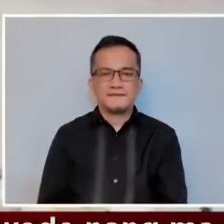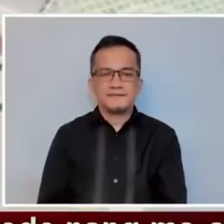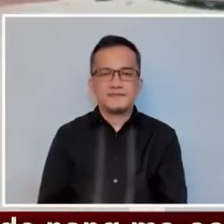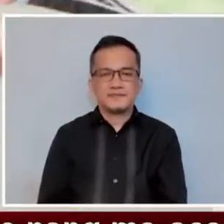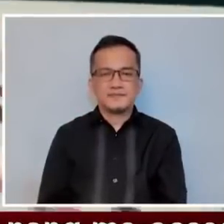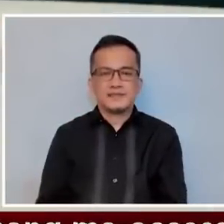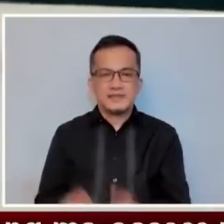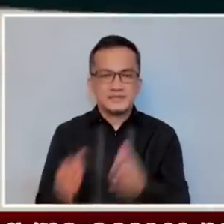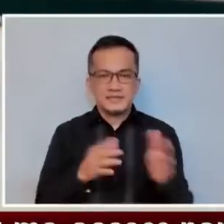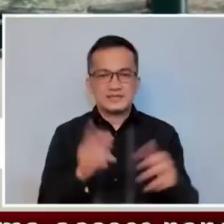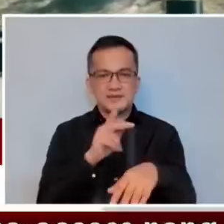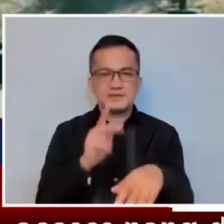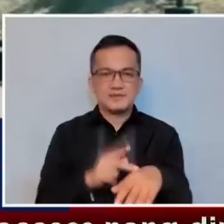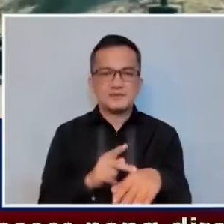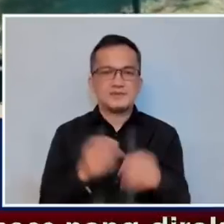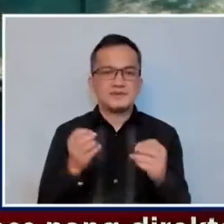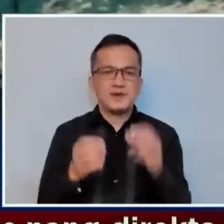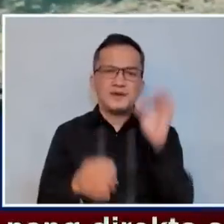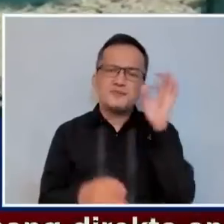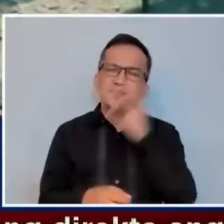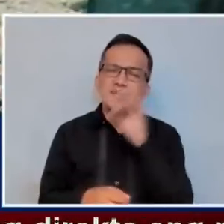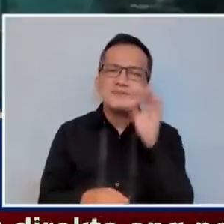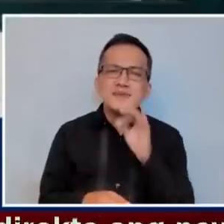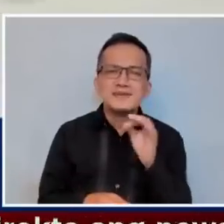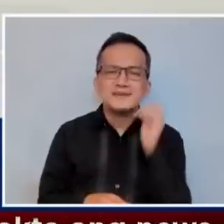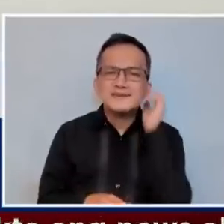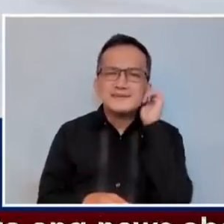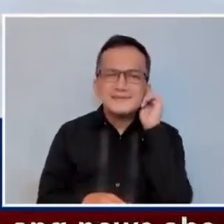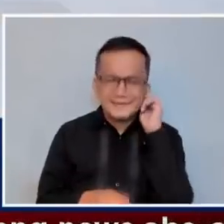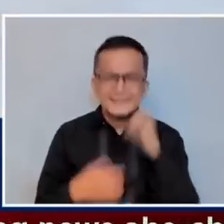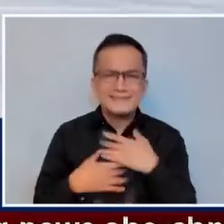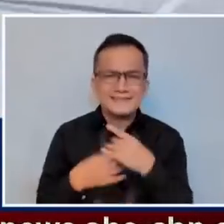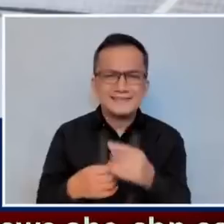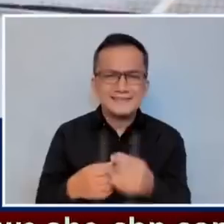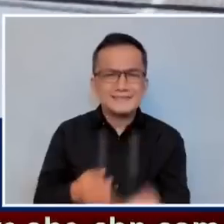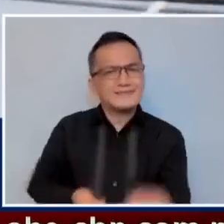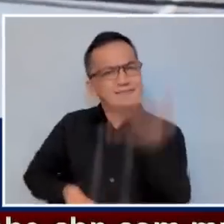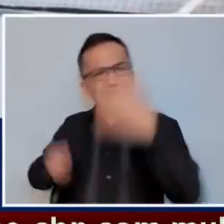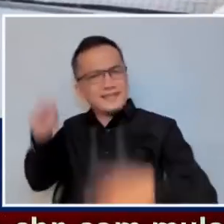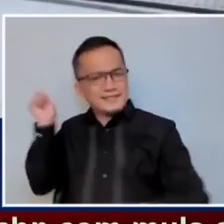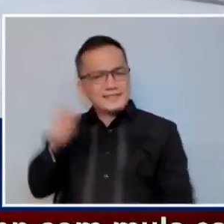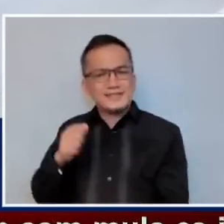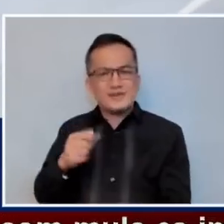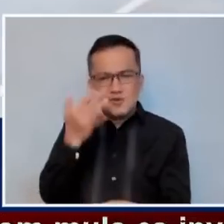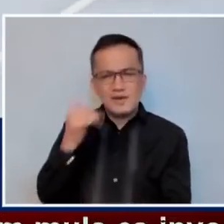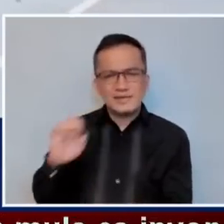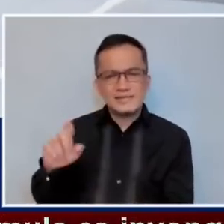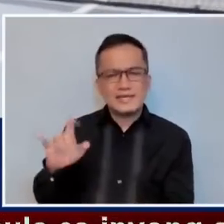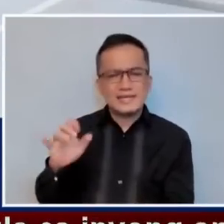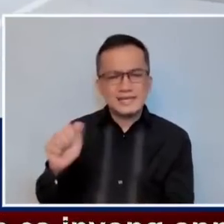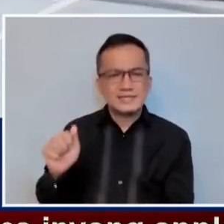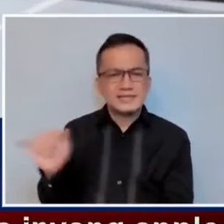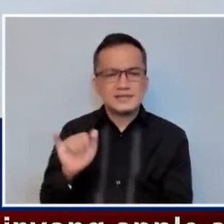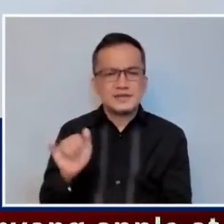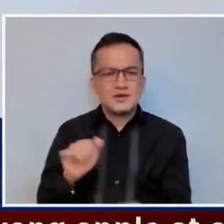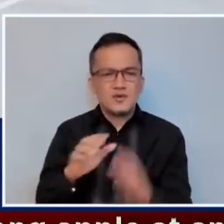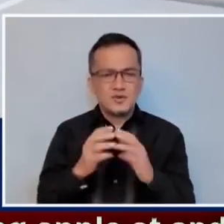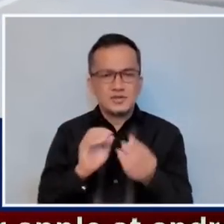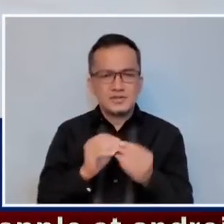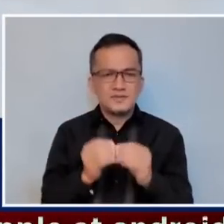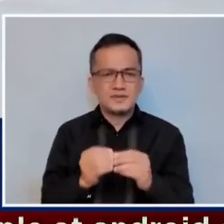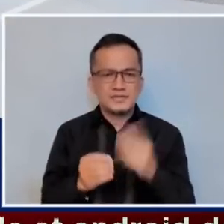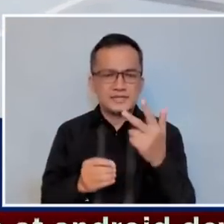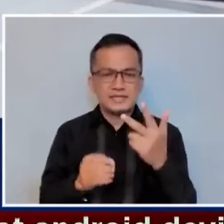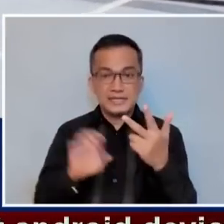Dito sa Pilipinas, maraming Pinoy ang nagkaka-interes sa tennis dahil kay Ayala. Kabilang na ang world number 3 pole vaulter na si